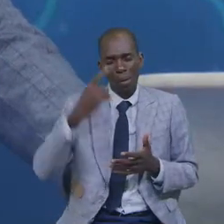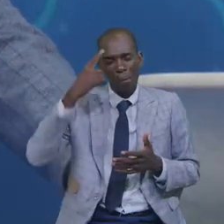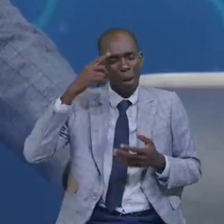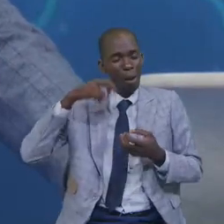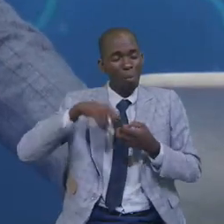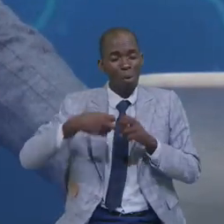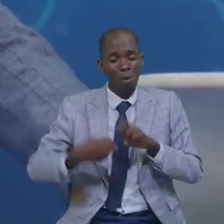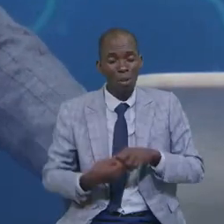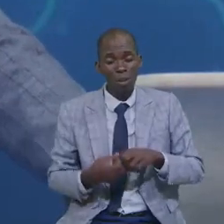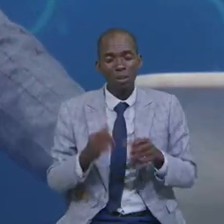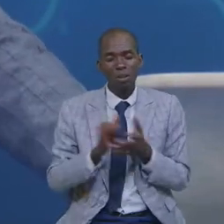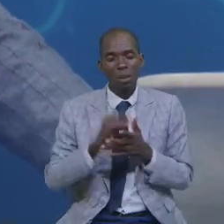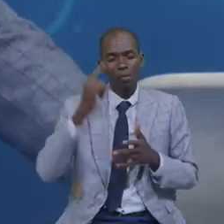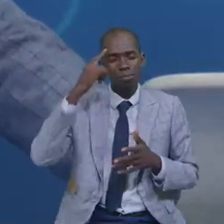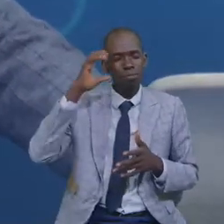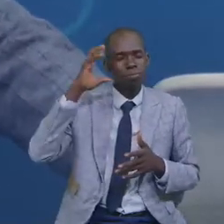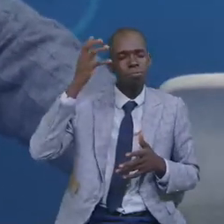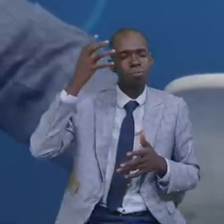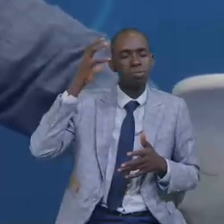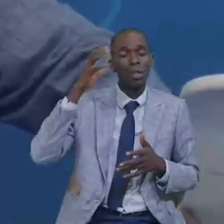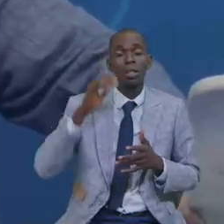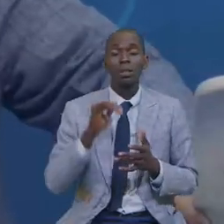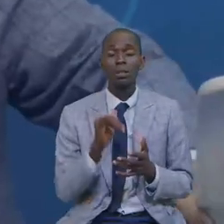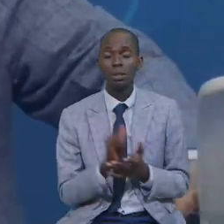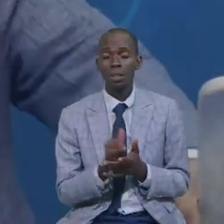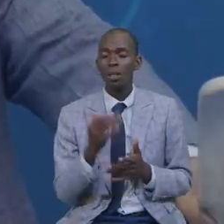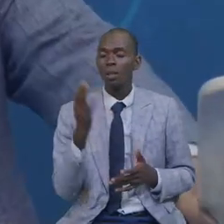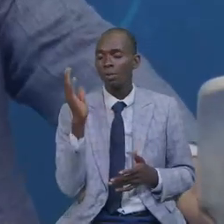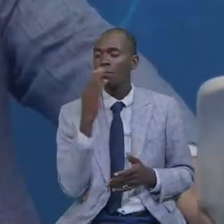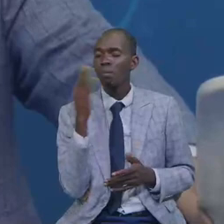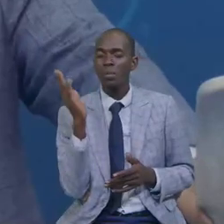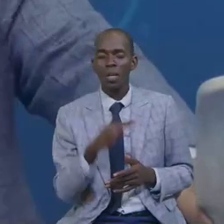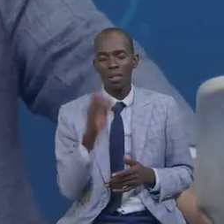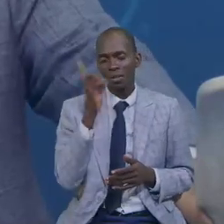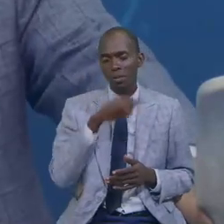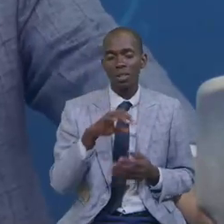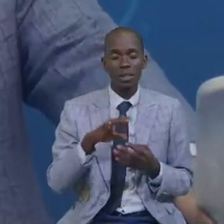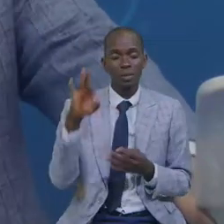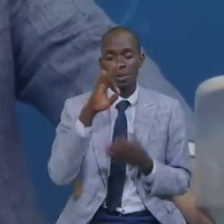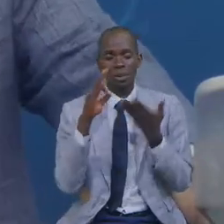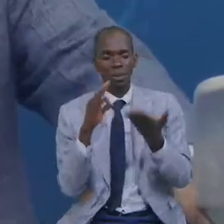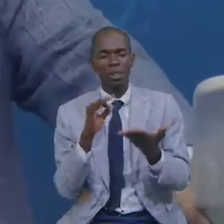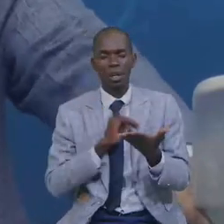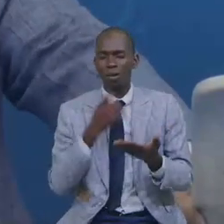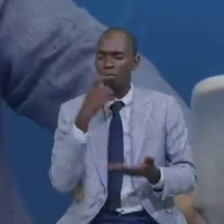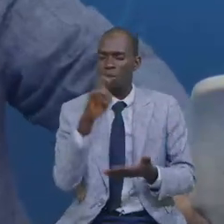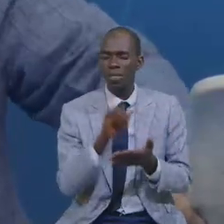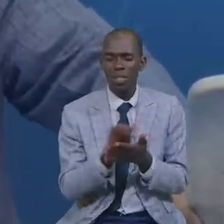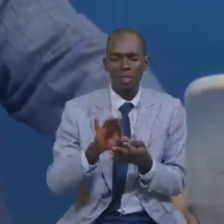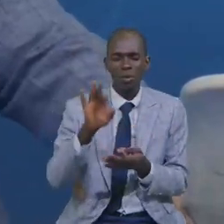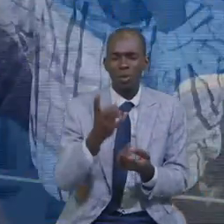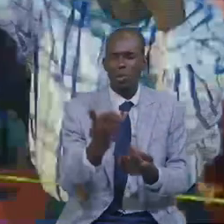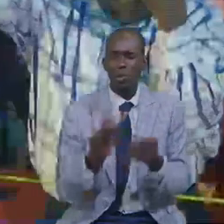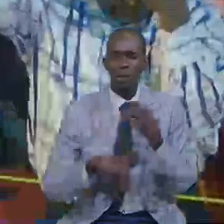ce problème de cerveau c'est insanité ce mauvais ce serait un pur là bas